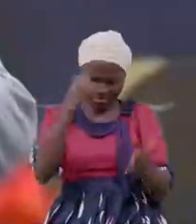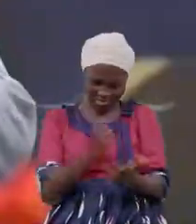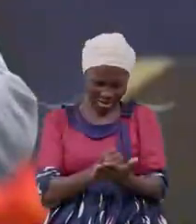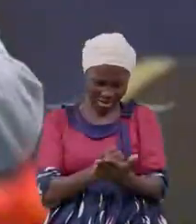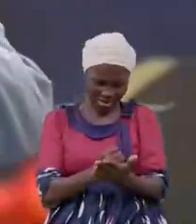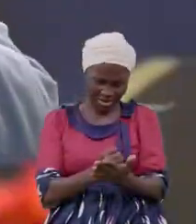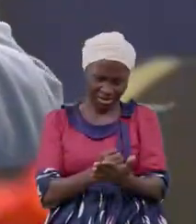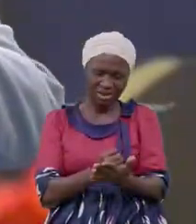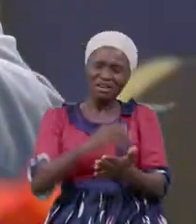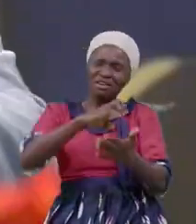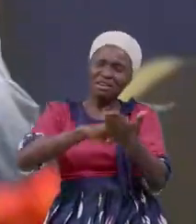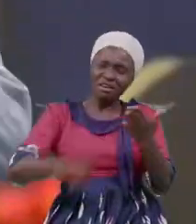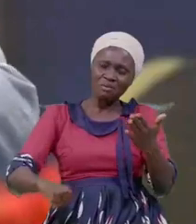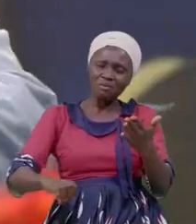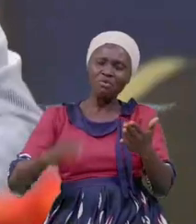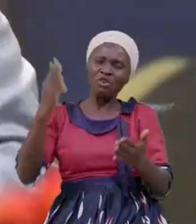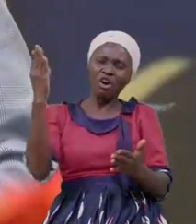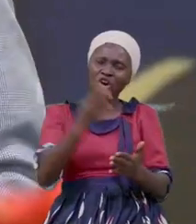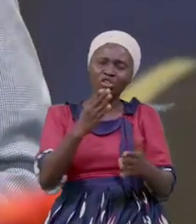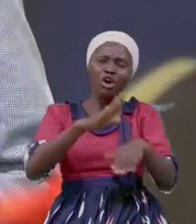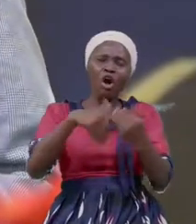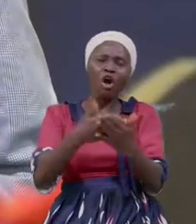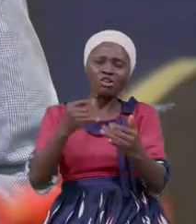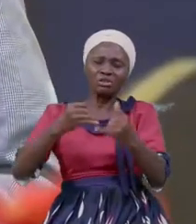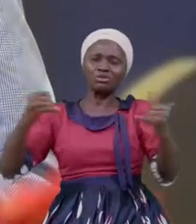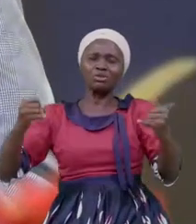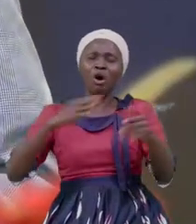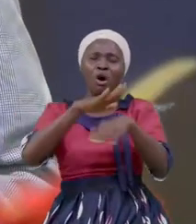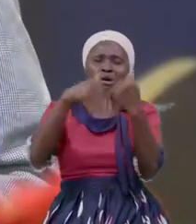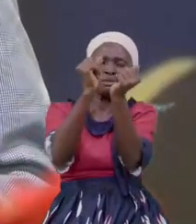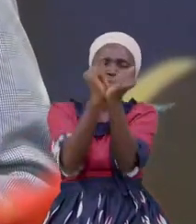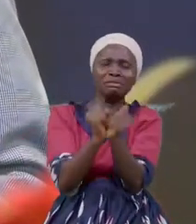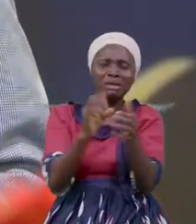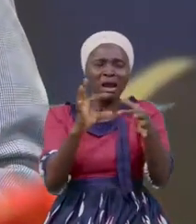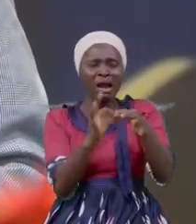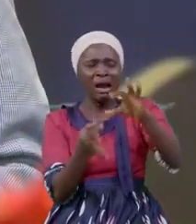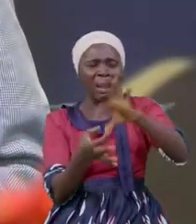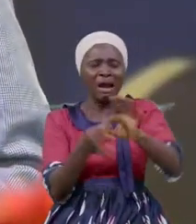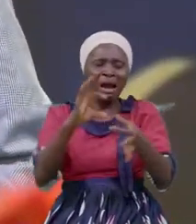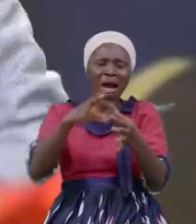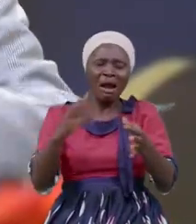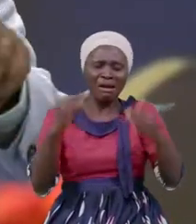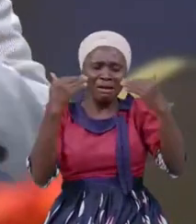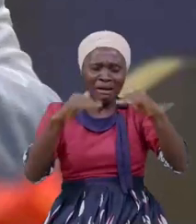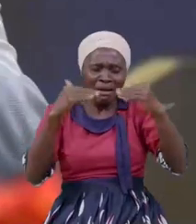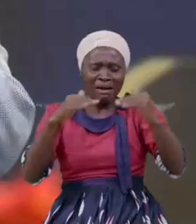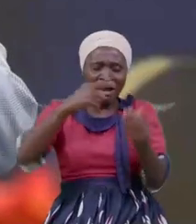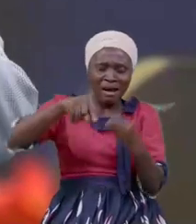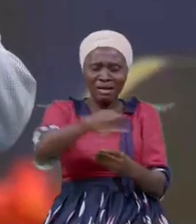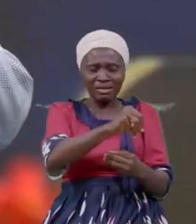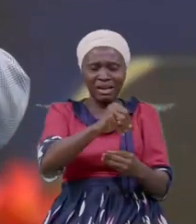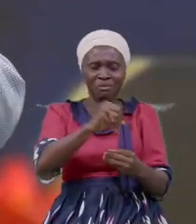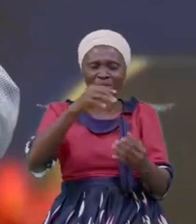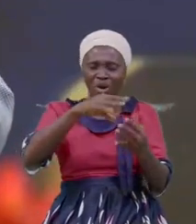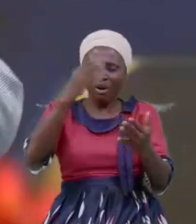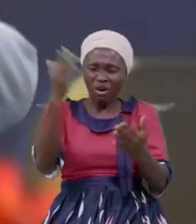Jésus brise et coupe toutes les chaînes et les liens du conditionnement autour d'elle je prie Seigneur